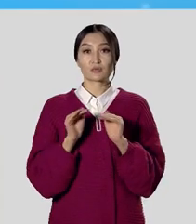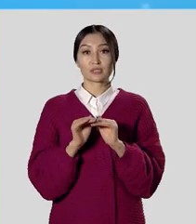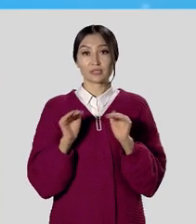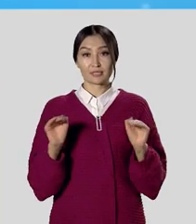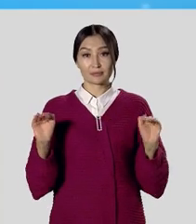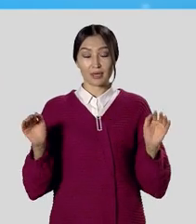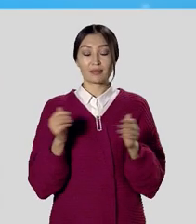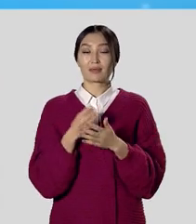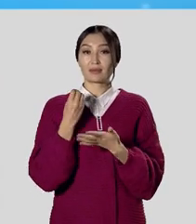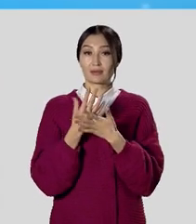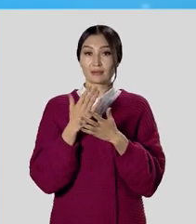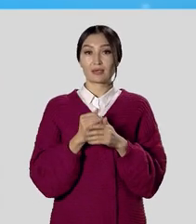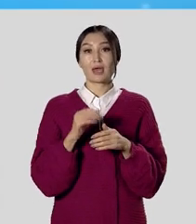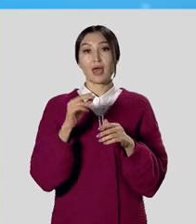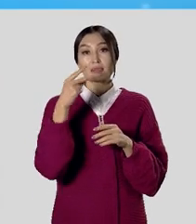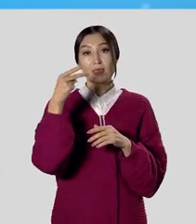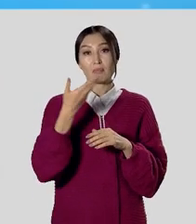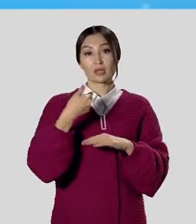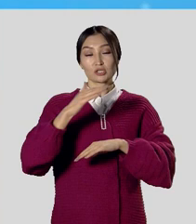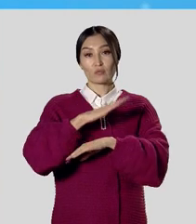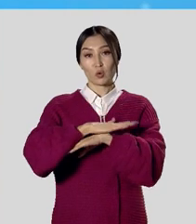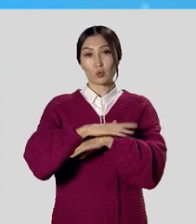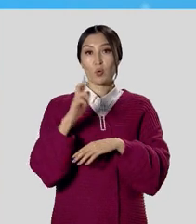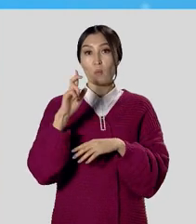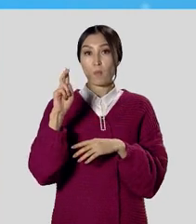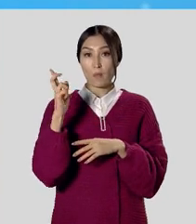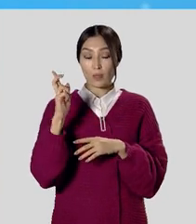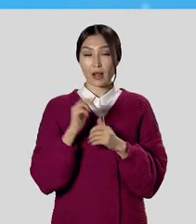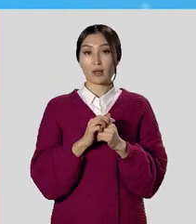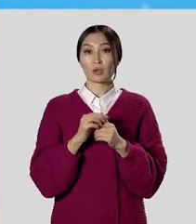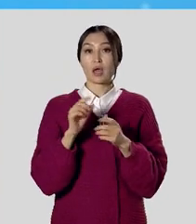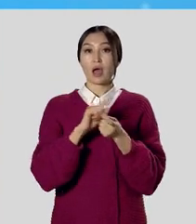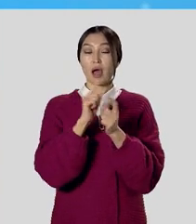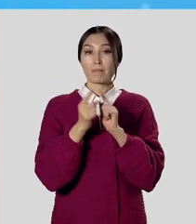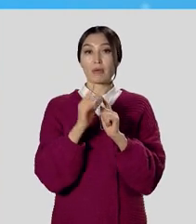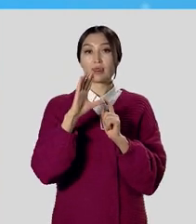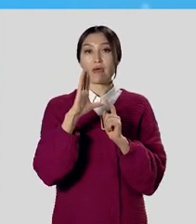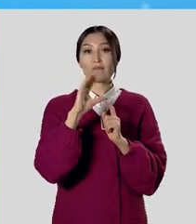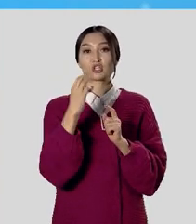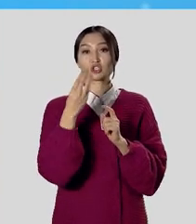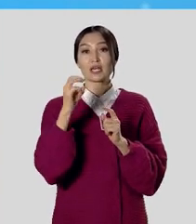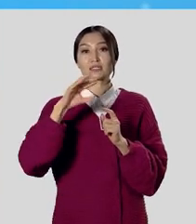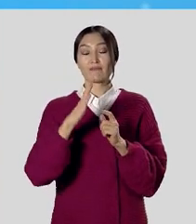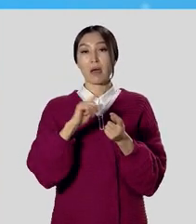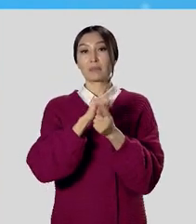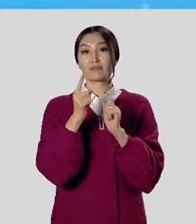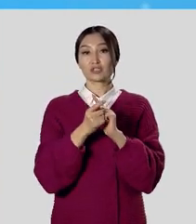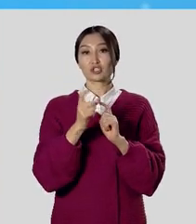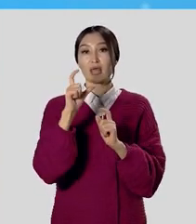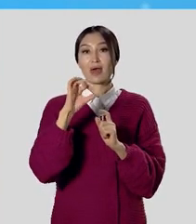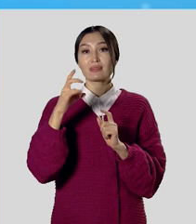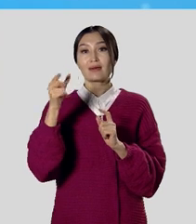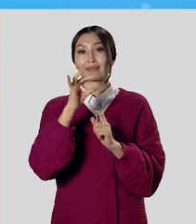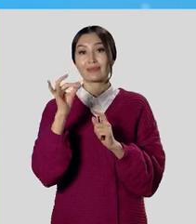Здравствуйте, дорогие ребята! Тема нашего урока по биологии – обмен веществ и превращение